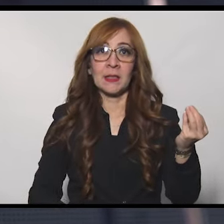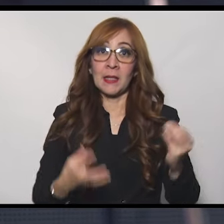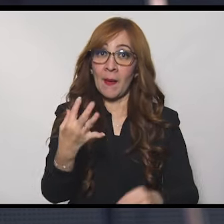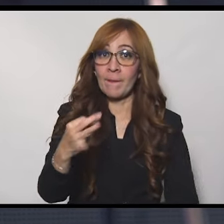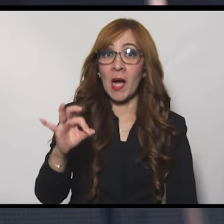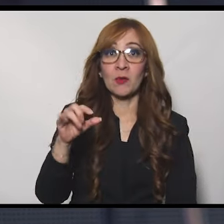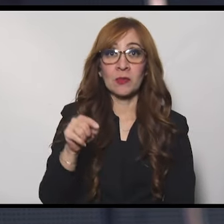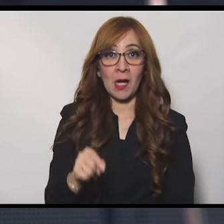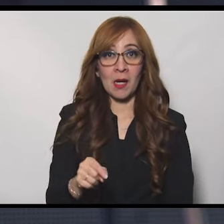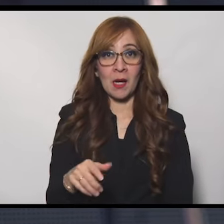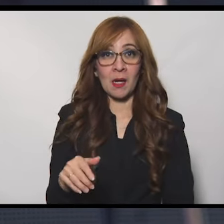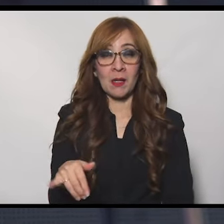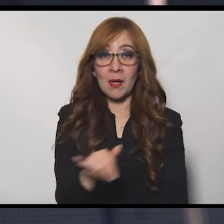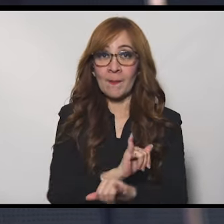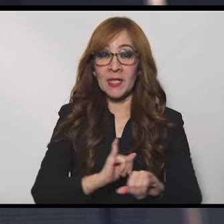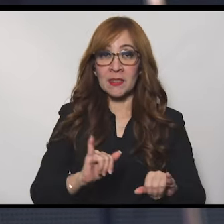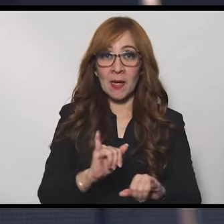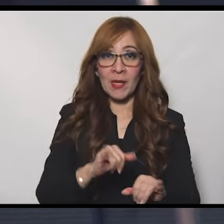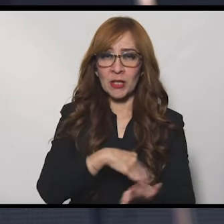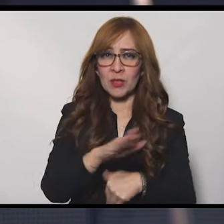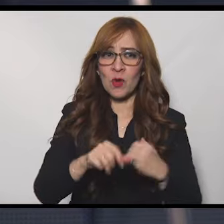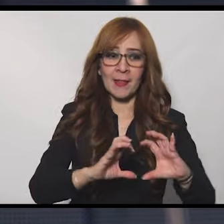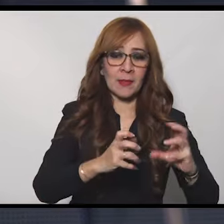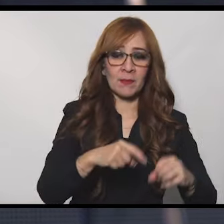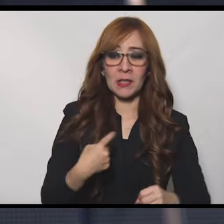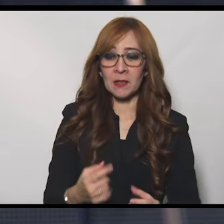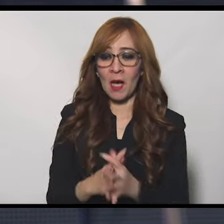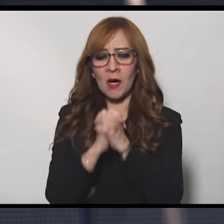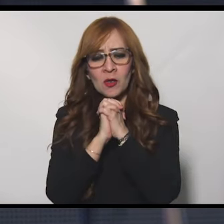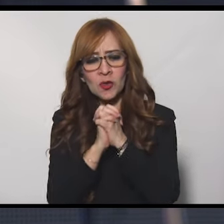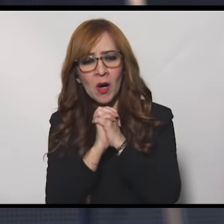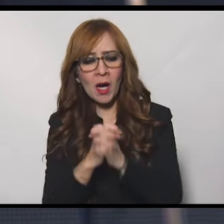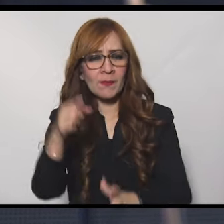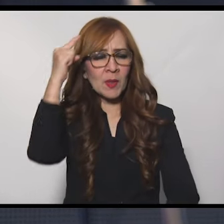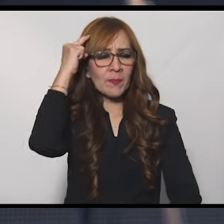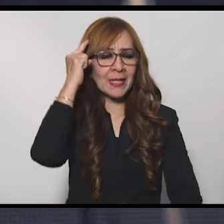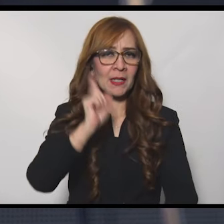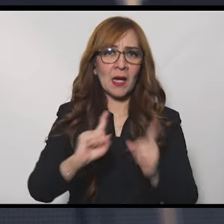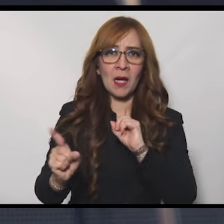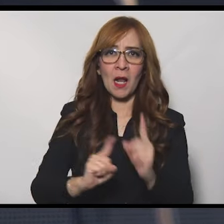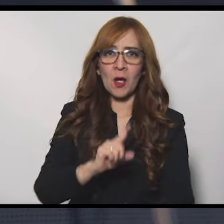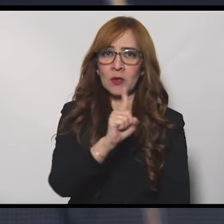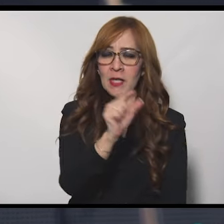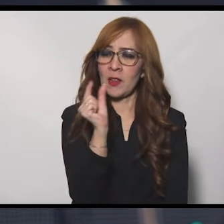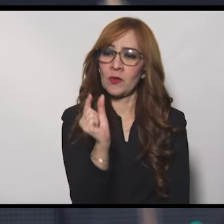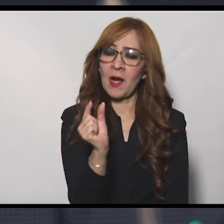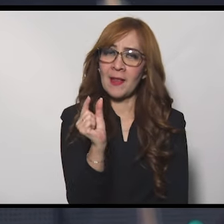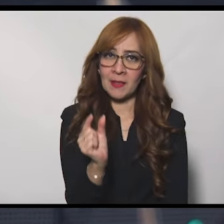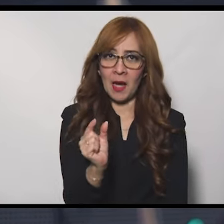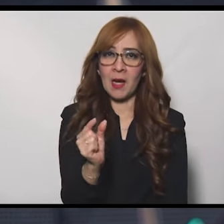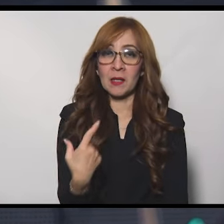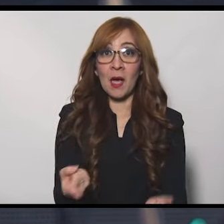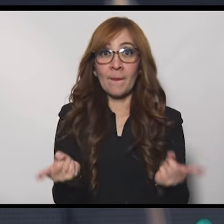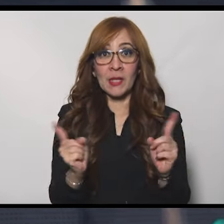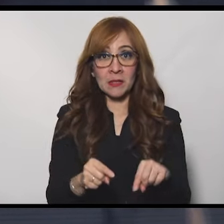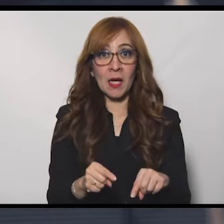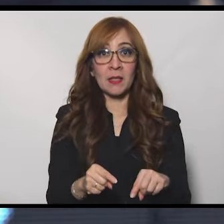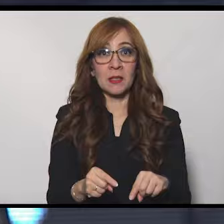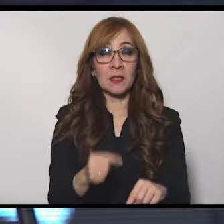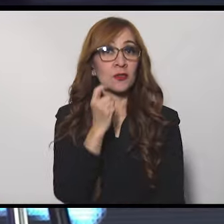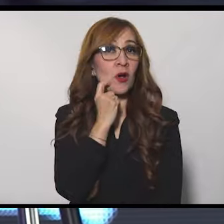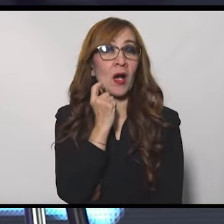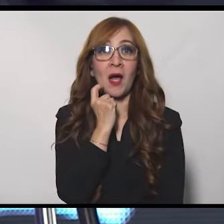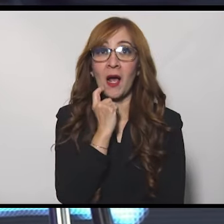ini. Bersama dengan sermon team kita bawa dalam doa, kita memikirkan bahwa satu kata yang menjadi sebuah